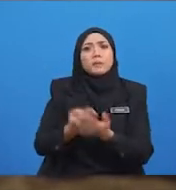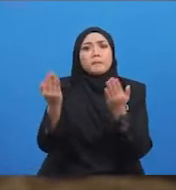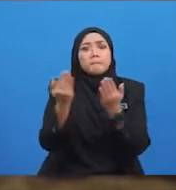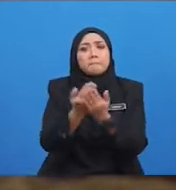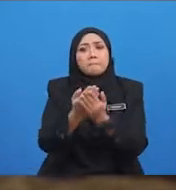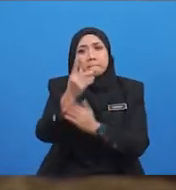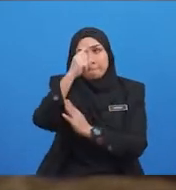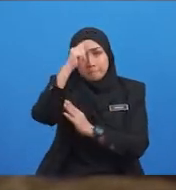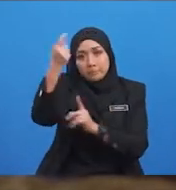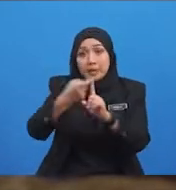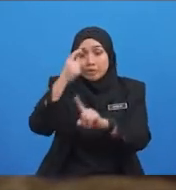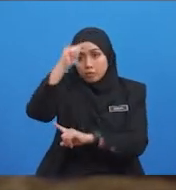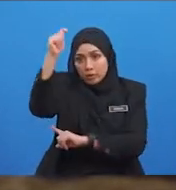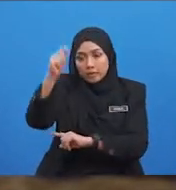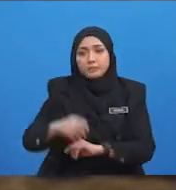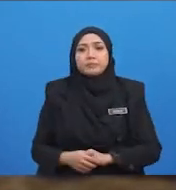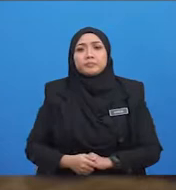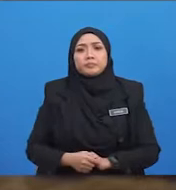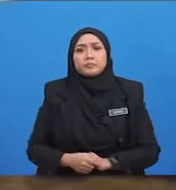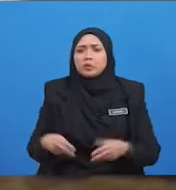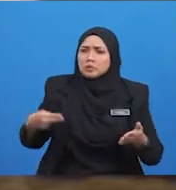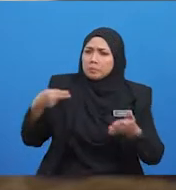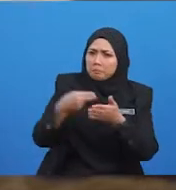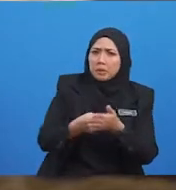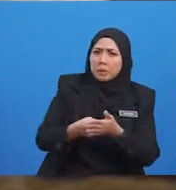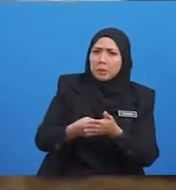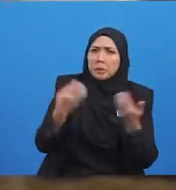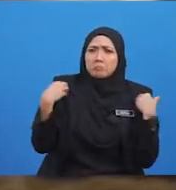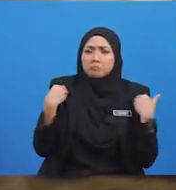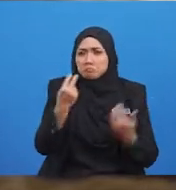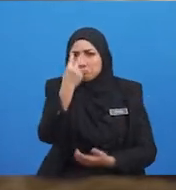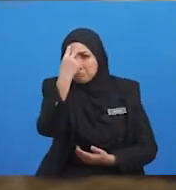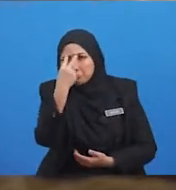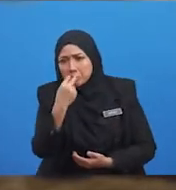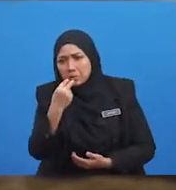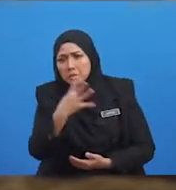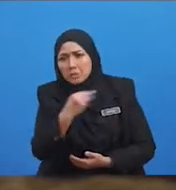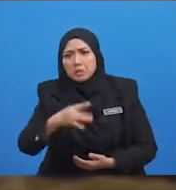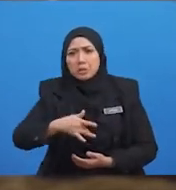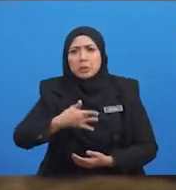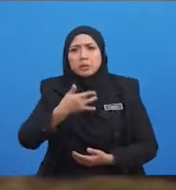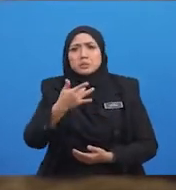sehingga penyajak mengalirkan air mata dan dia berasa gemuruh.